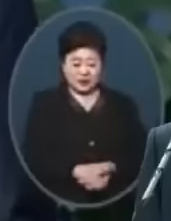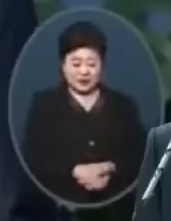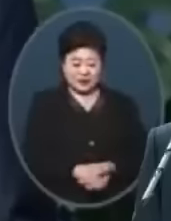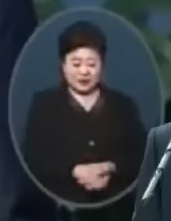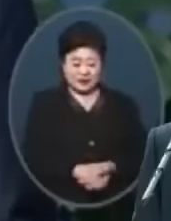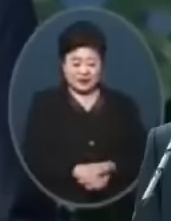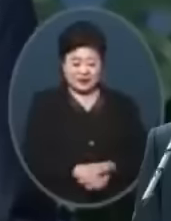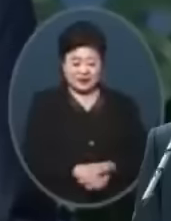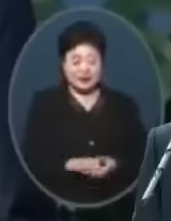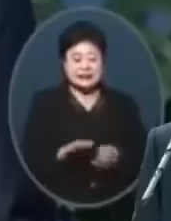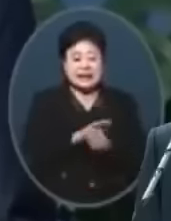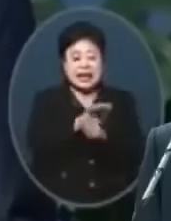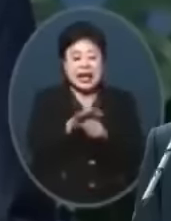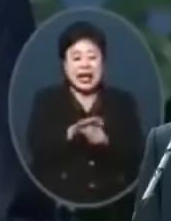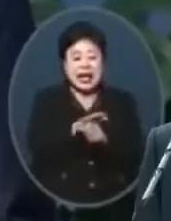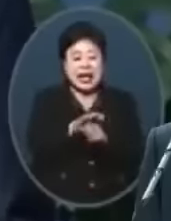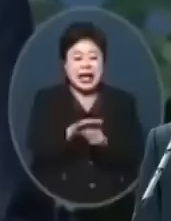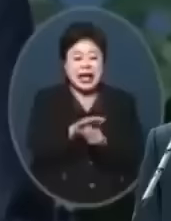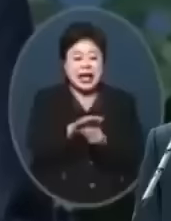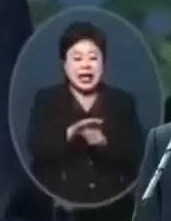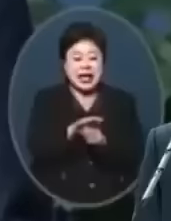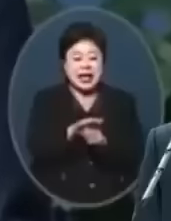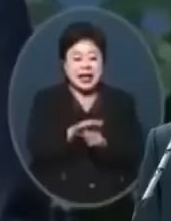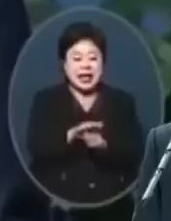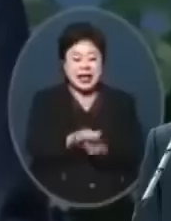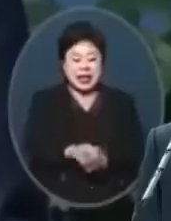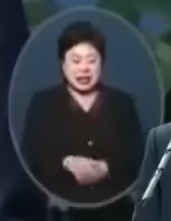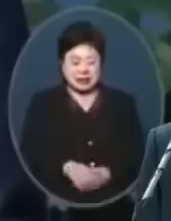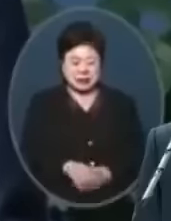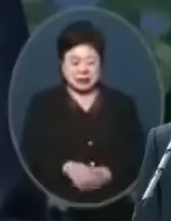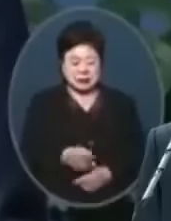그러면 사랑은 사랑에 대해 그건 흔하고